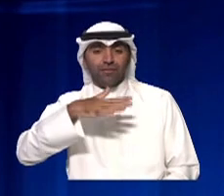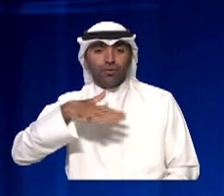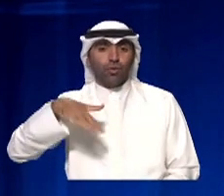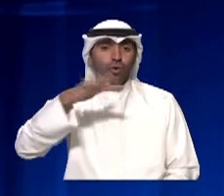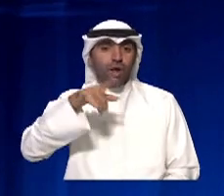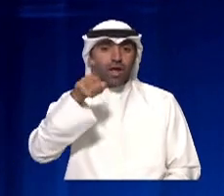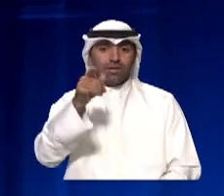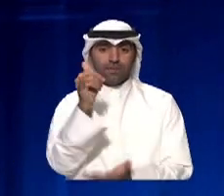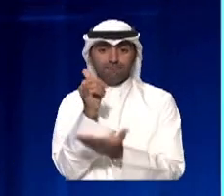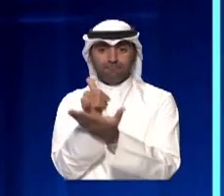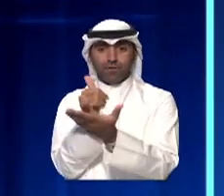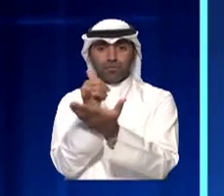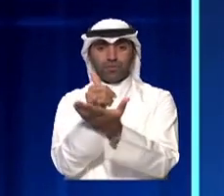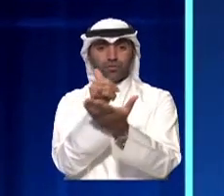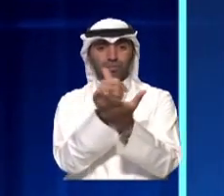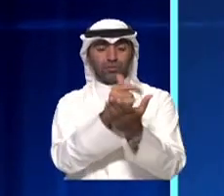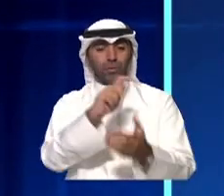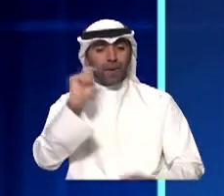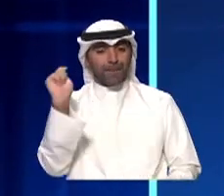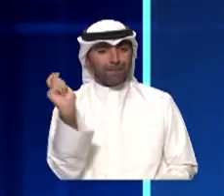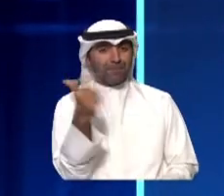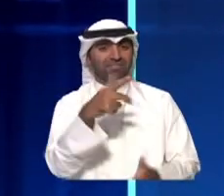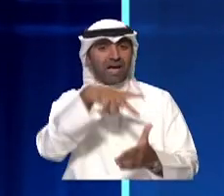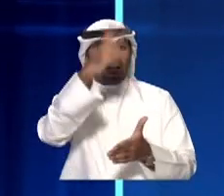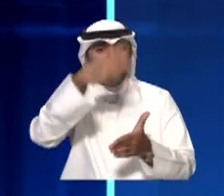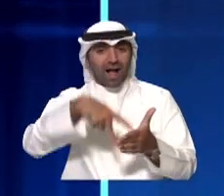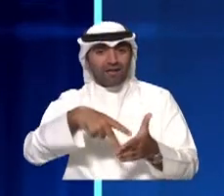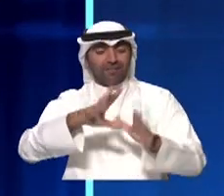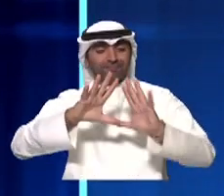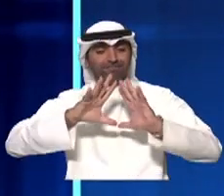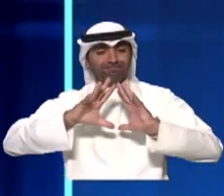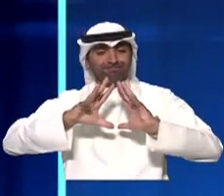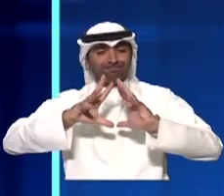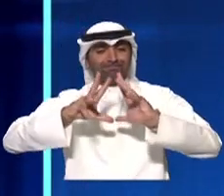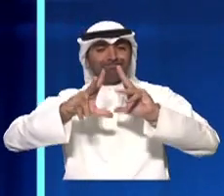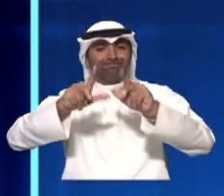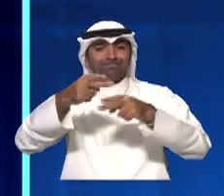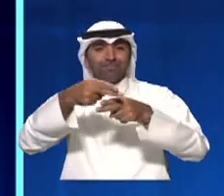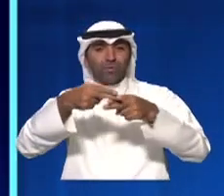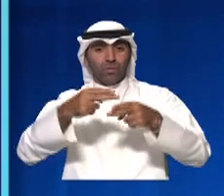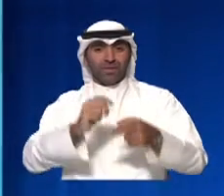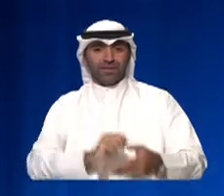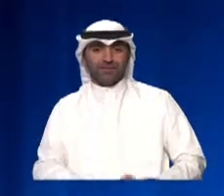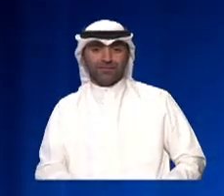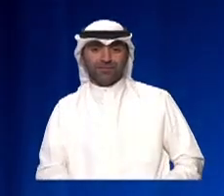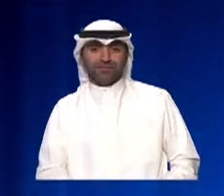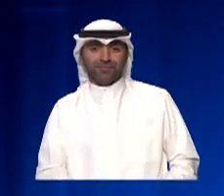تمويل إنشائها تمويلا ذاتيا وتدر عائدا على الدولة.